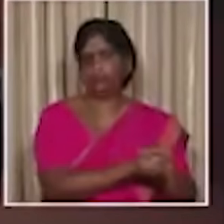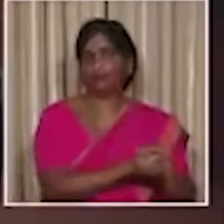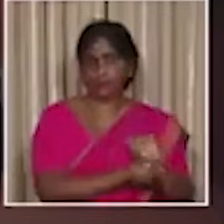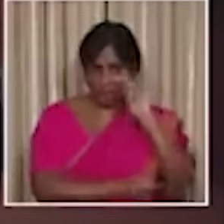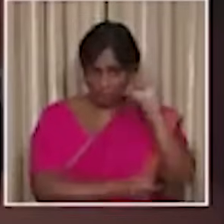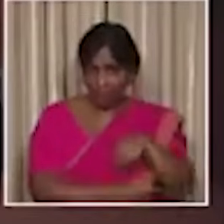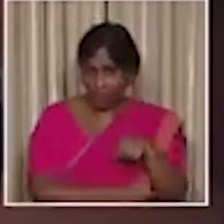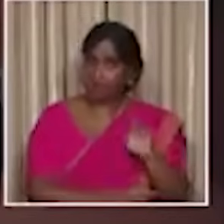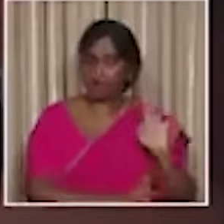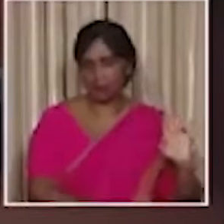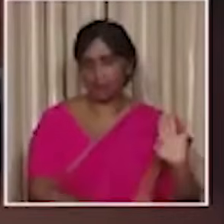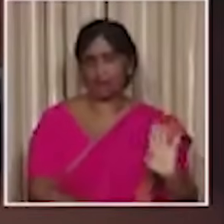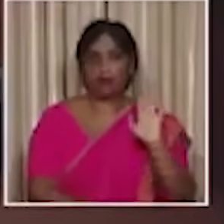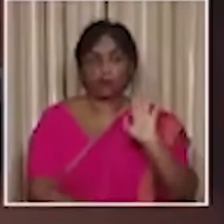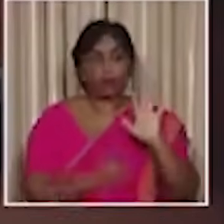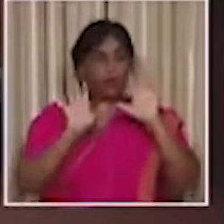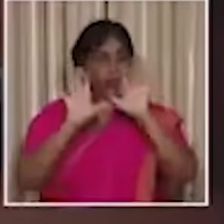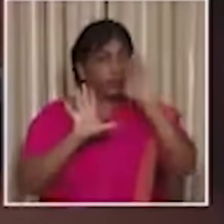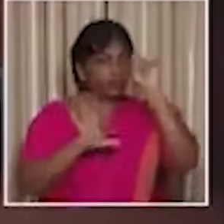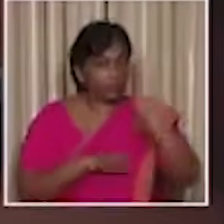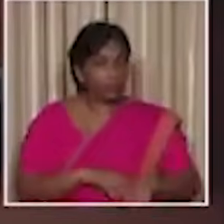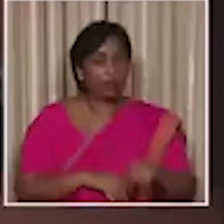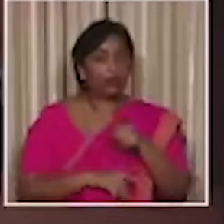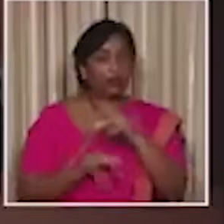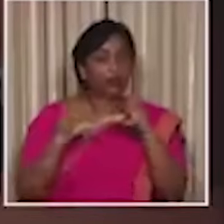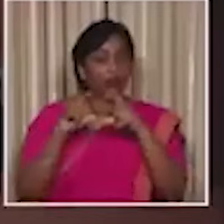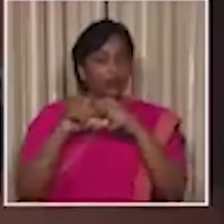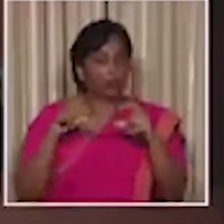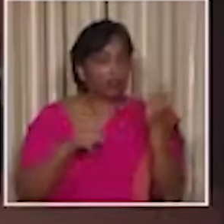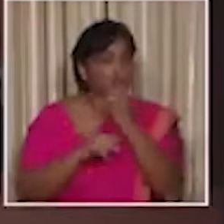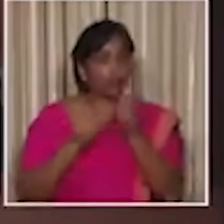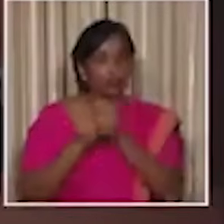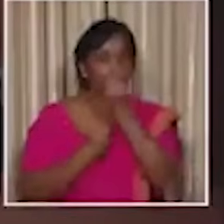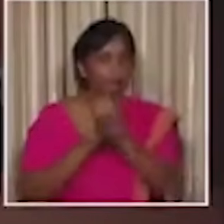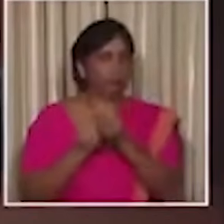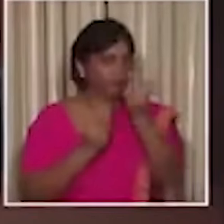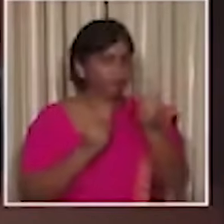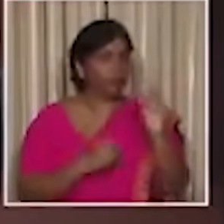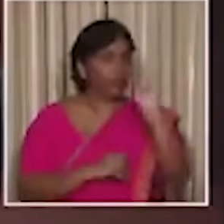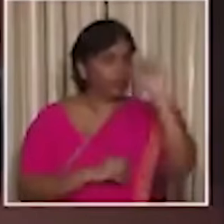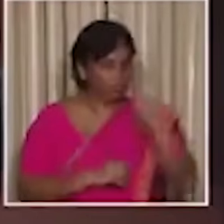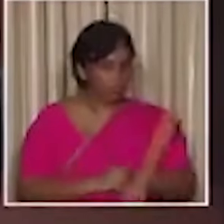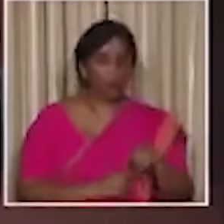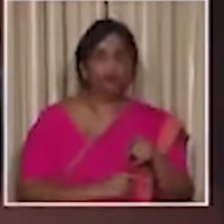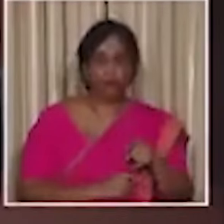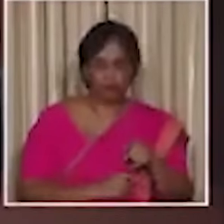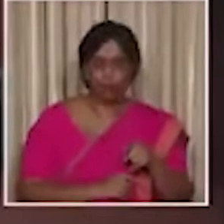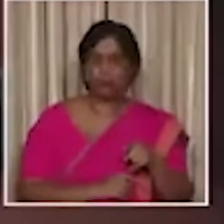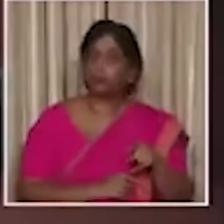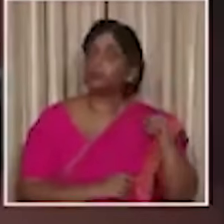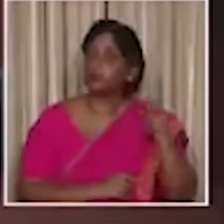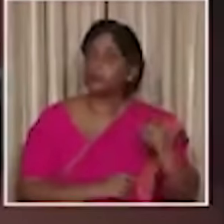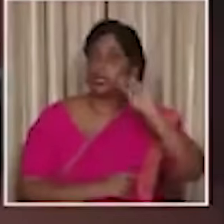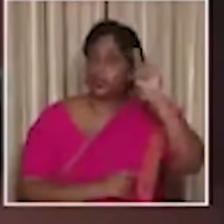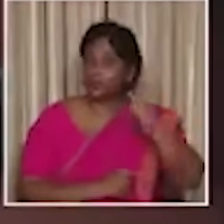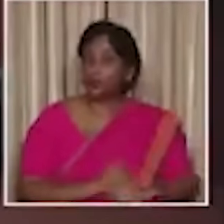orang. Namun dahak gane masa kita meh dekat balapat raya, meh tunat raya badilat ini, no? Ikhnan tisdak, hari deh. Itu orang tisda